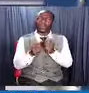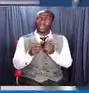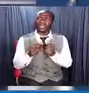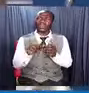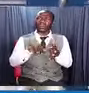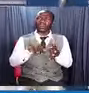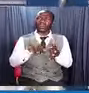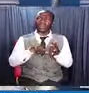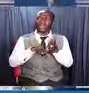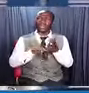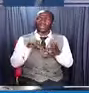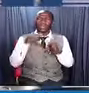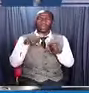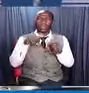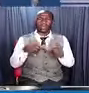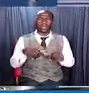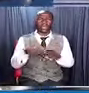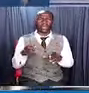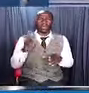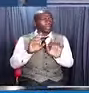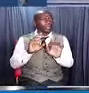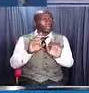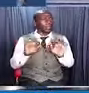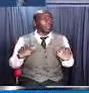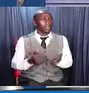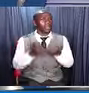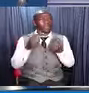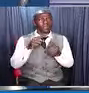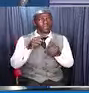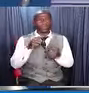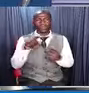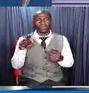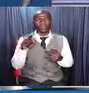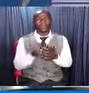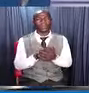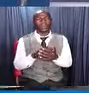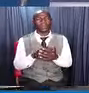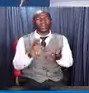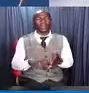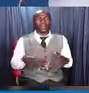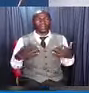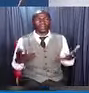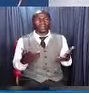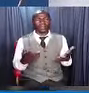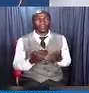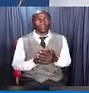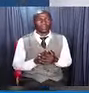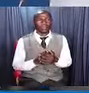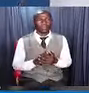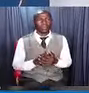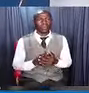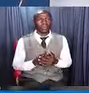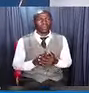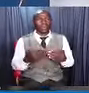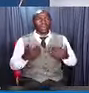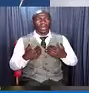say which kind of wife are you? You have not abide. Hakuna kitu kitafanyika. There is nothing that will be done. Hallelujah. Hallelujah. Utakuwa